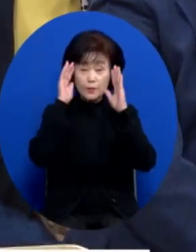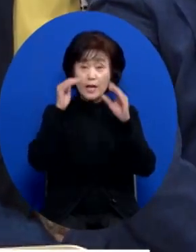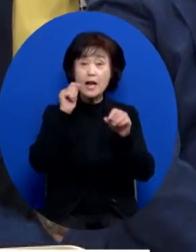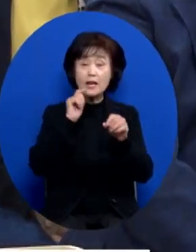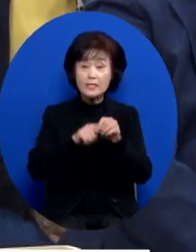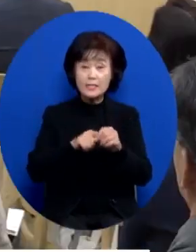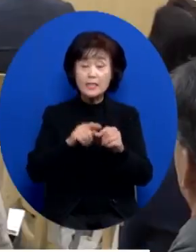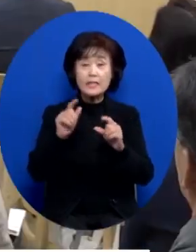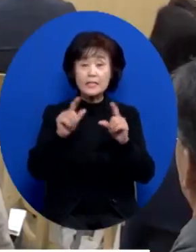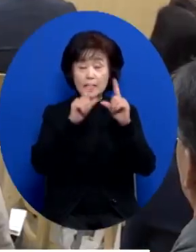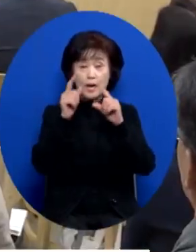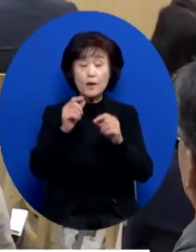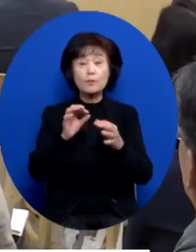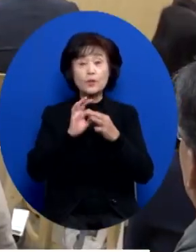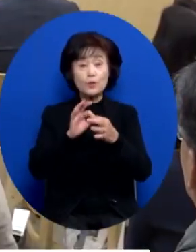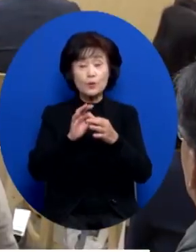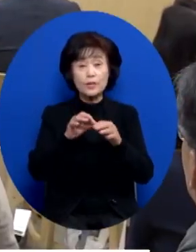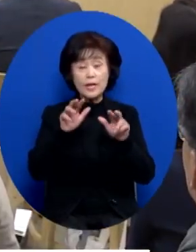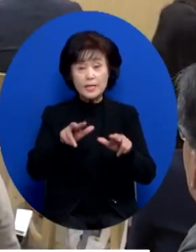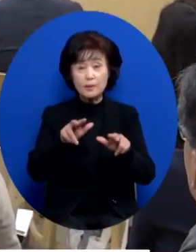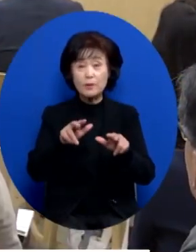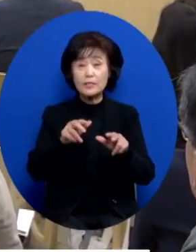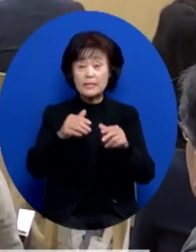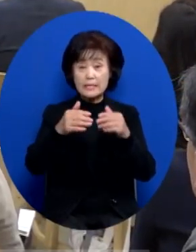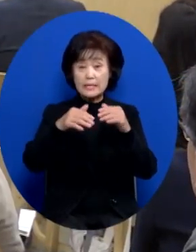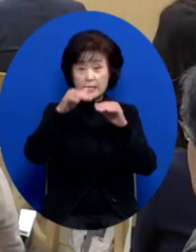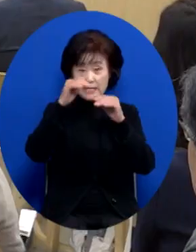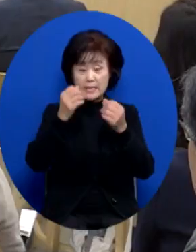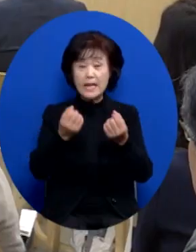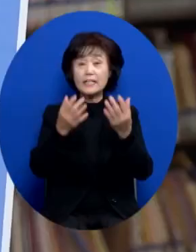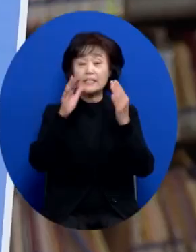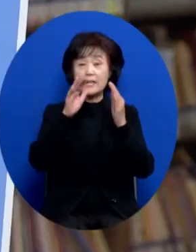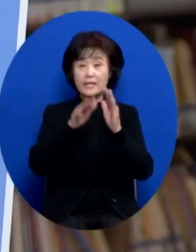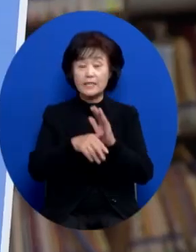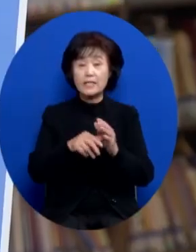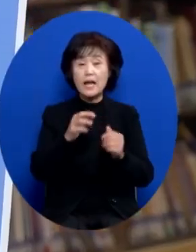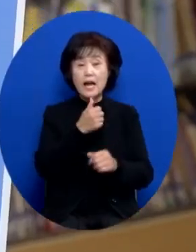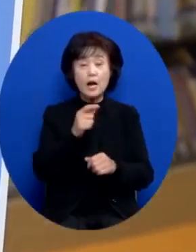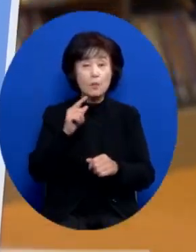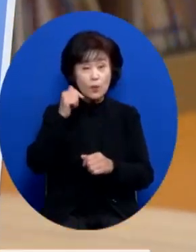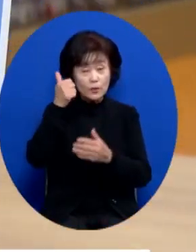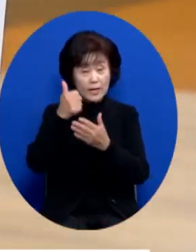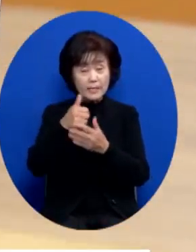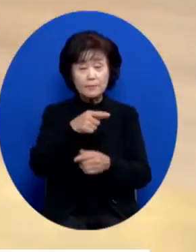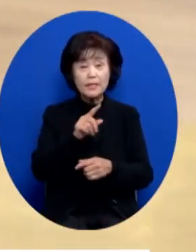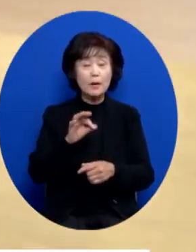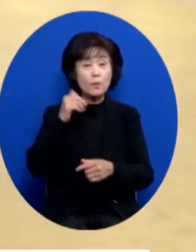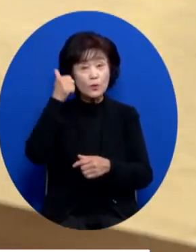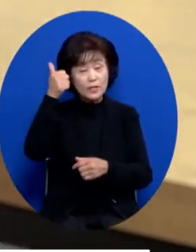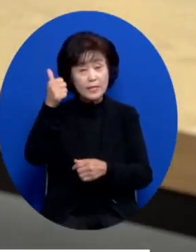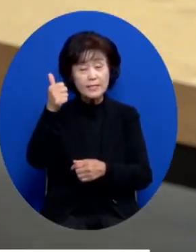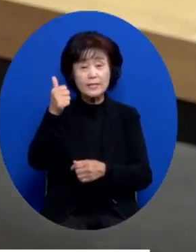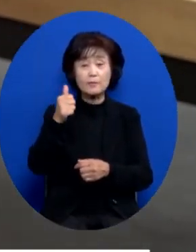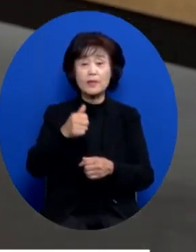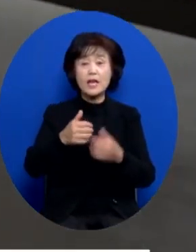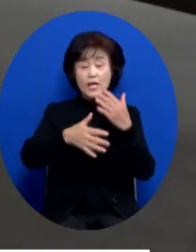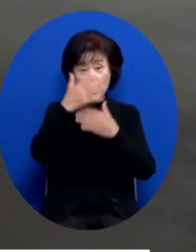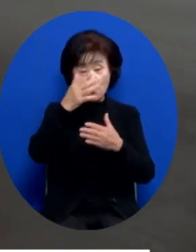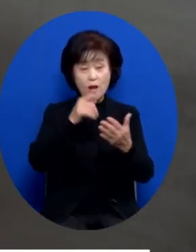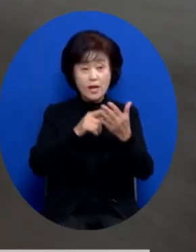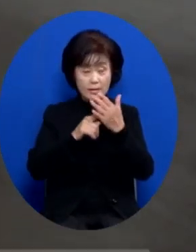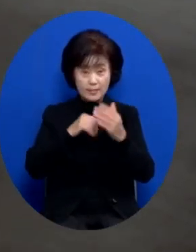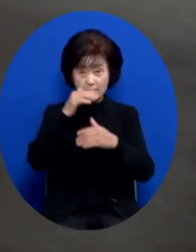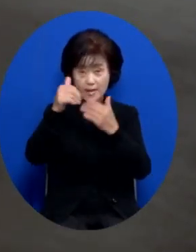신앙을 고찰해보는 이번 크리스찬 후마니타스에는 하정환 목사, 강진구 교수가 나서 영화에 나타난